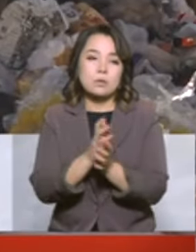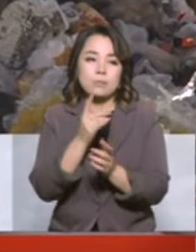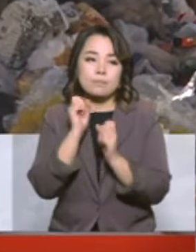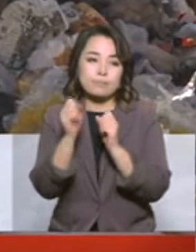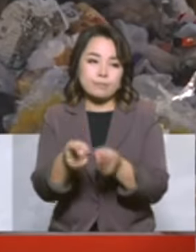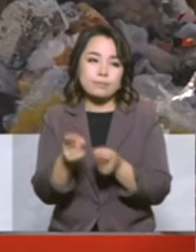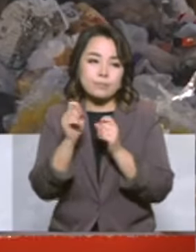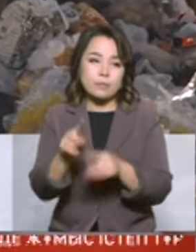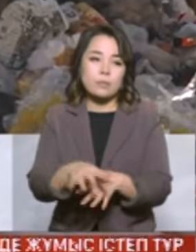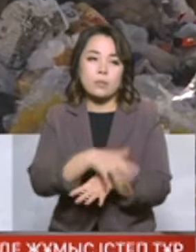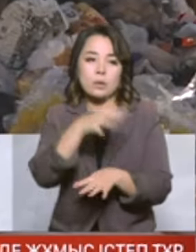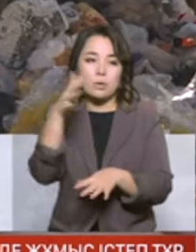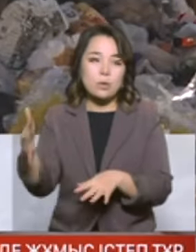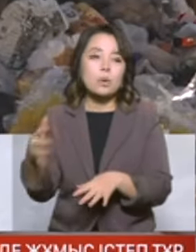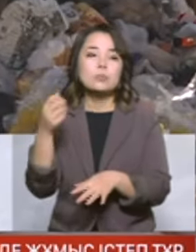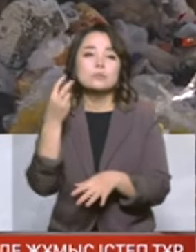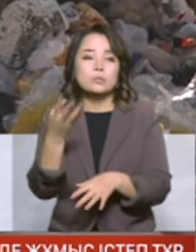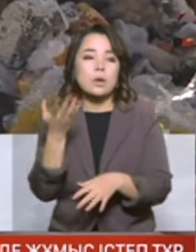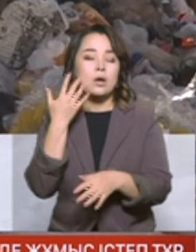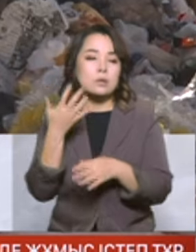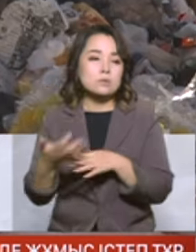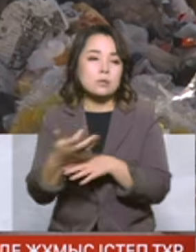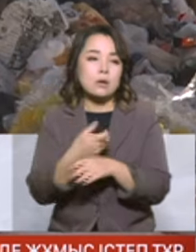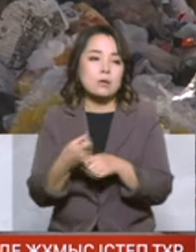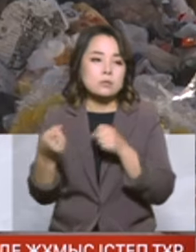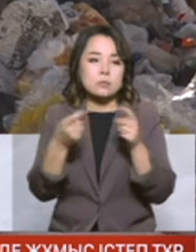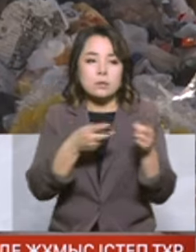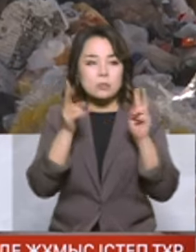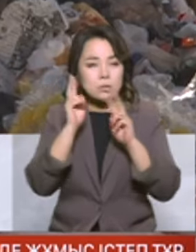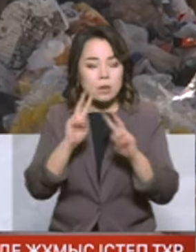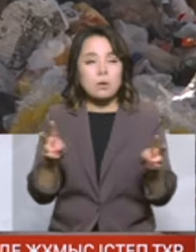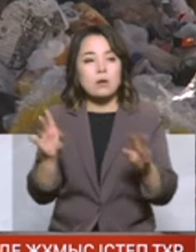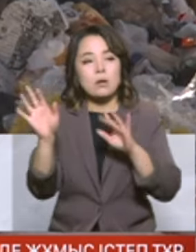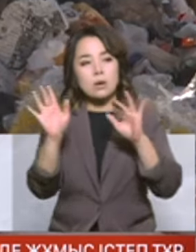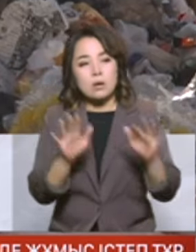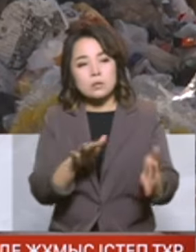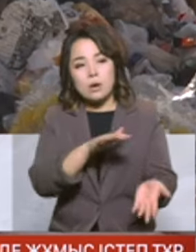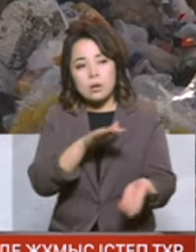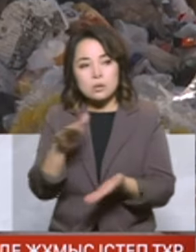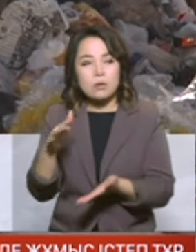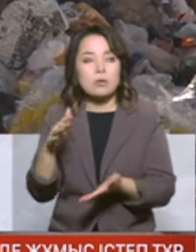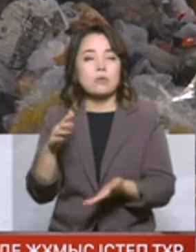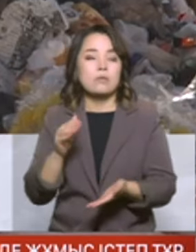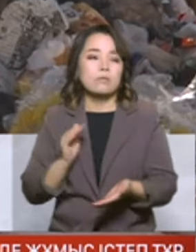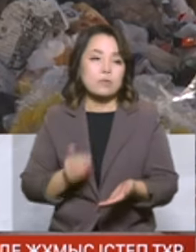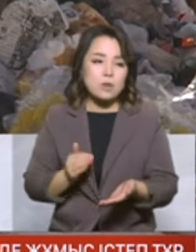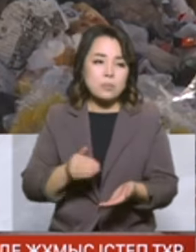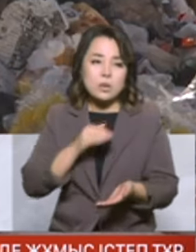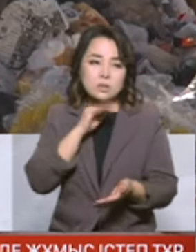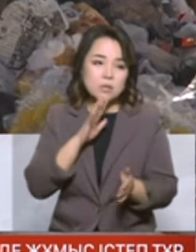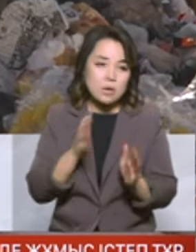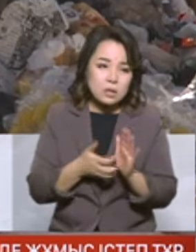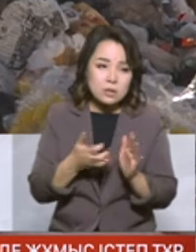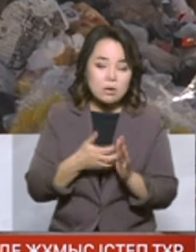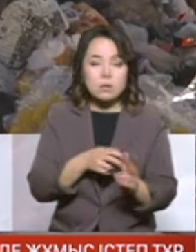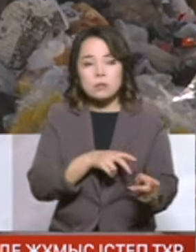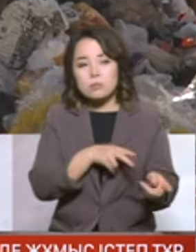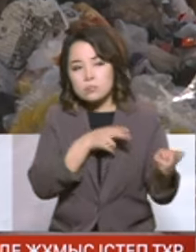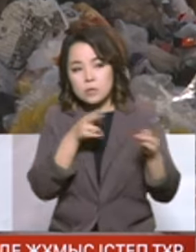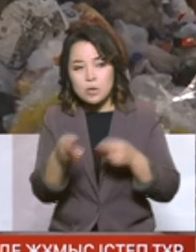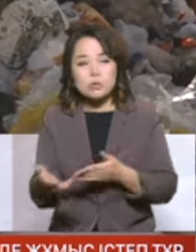не себепті шығарылмай жатқан, қардың қалыңдығы ма, жоқ фермалардың жетіспеушілігі ма, түсінбедік, ешкім келмеді,